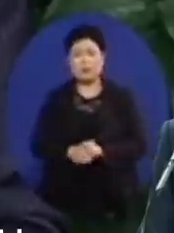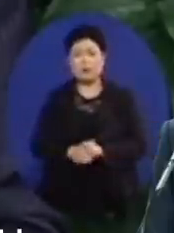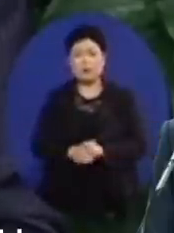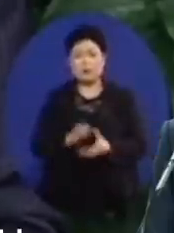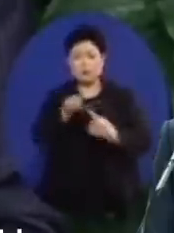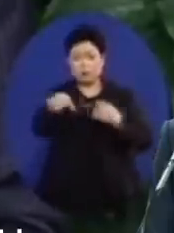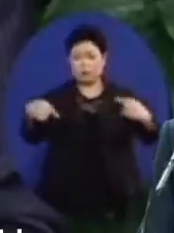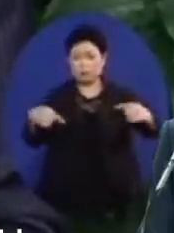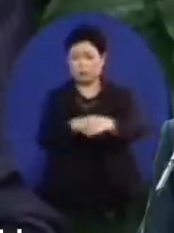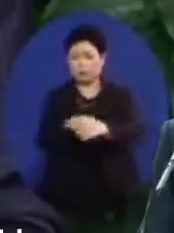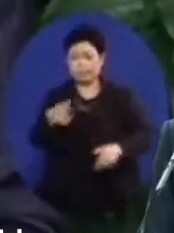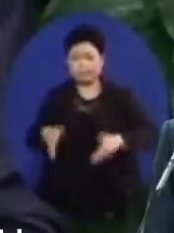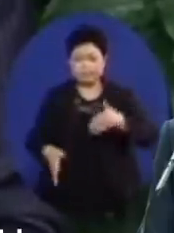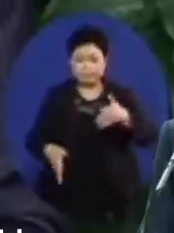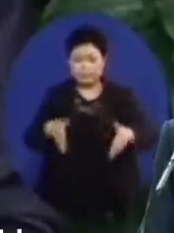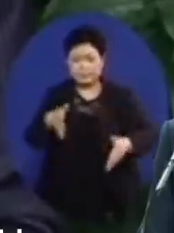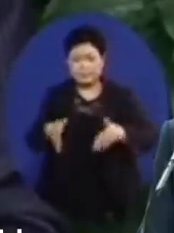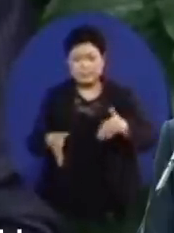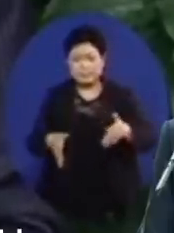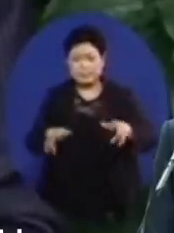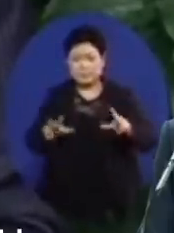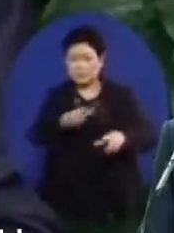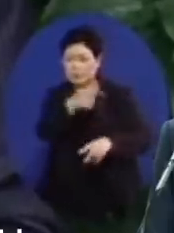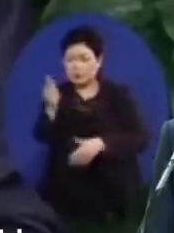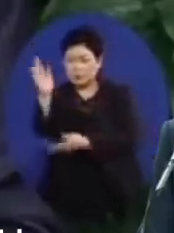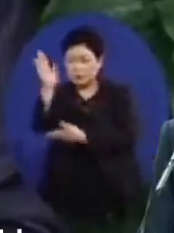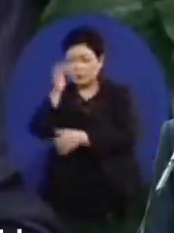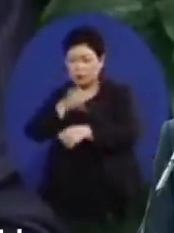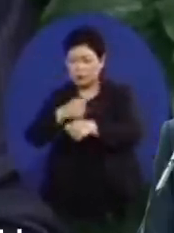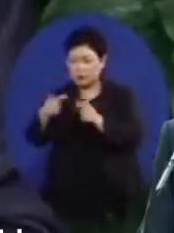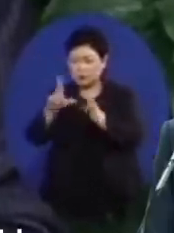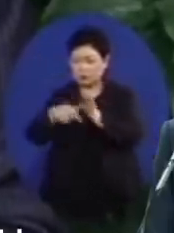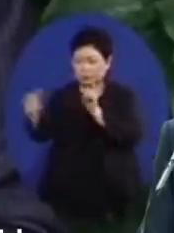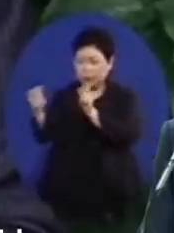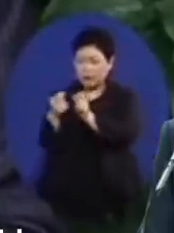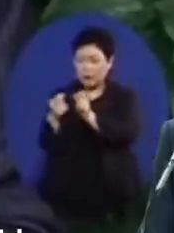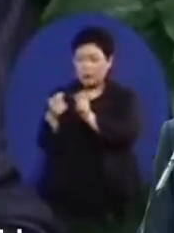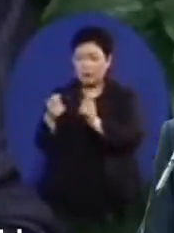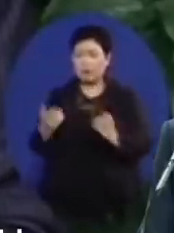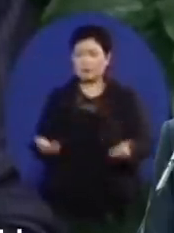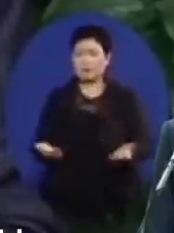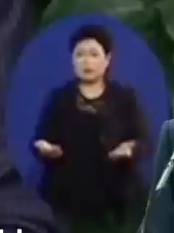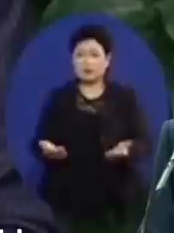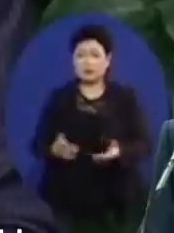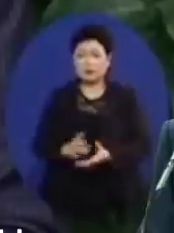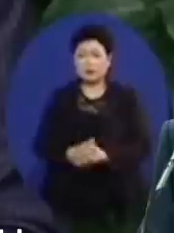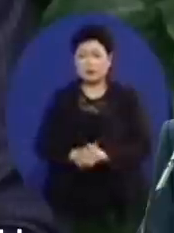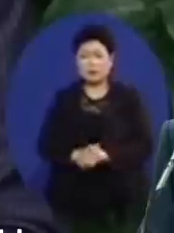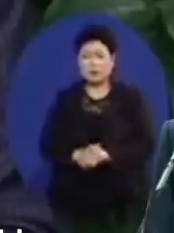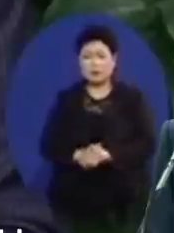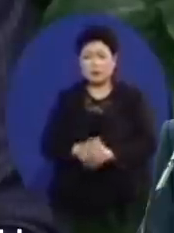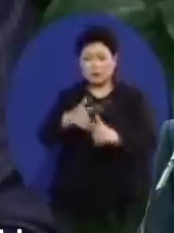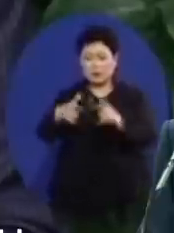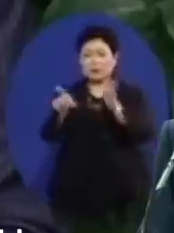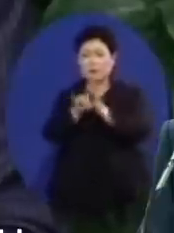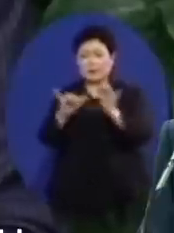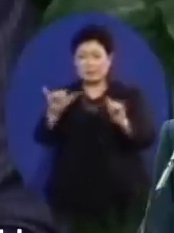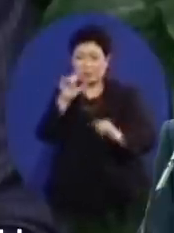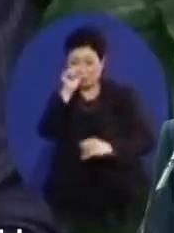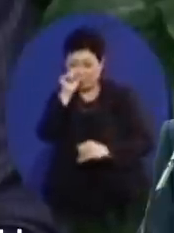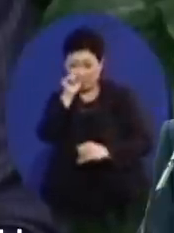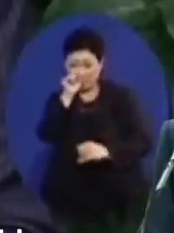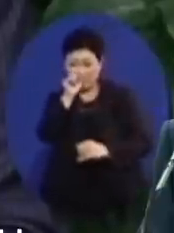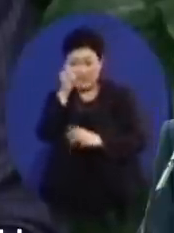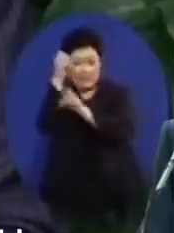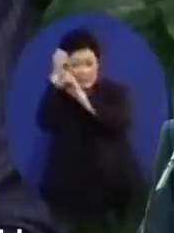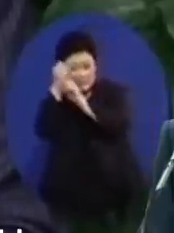동서남북 어디로 가는지도 모르고 이제 저녁 설교할 때는 다 다가오고 그래서 예수 믿는 사람이 좋은 것은 의지할